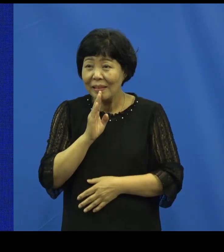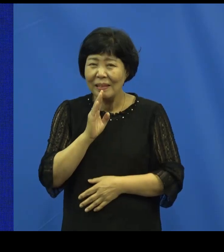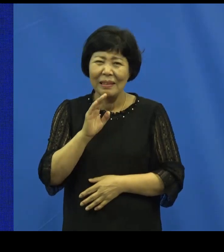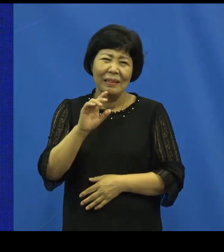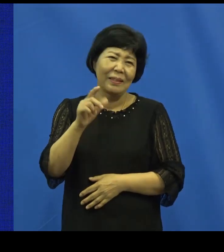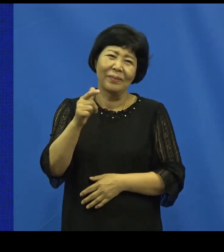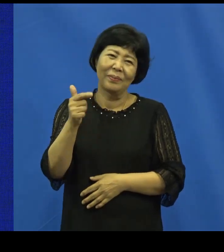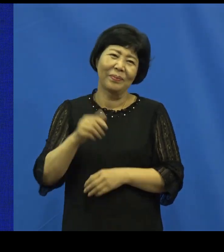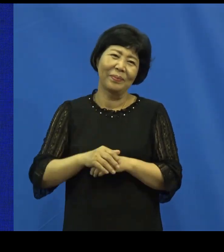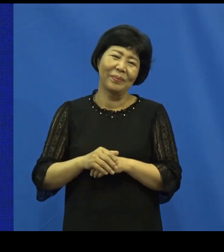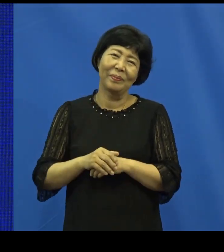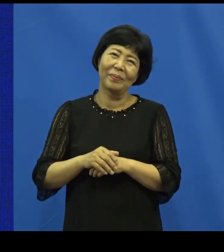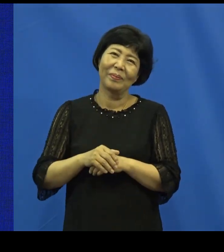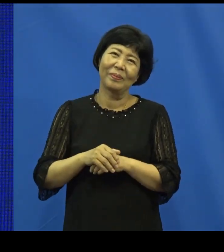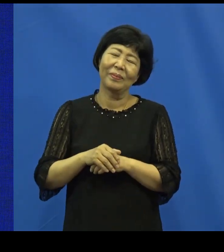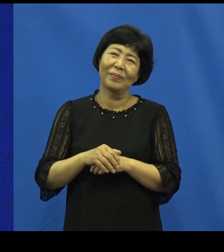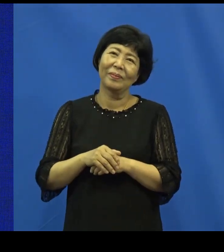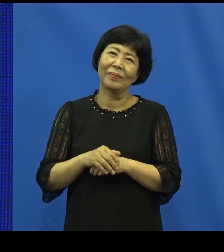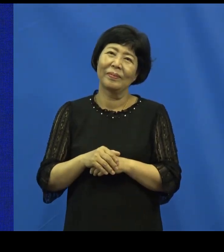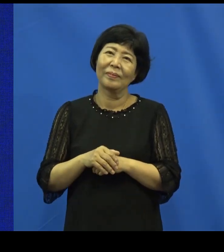어떤 상황에도